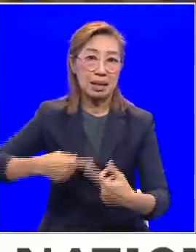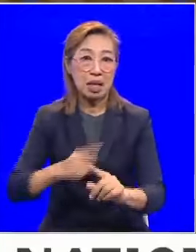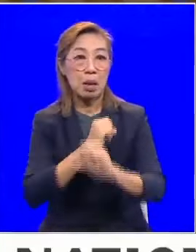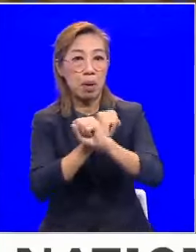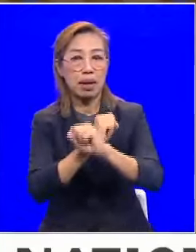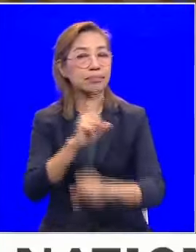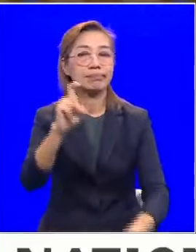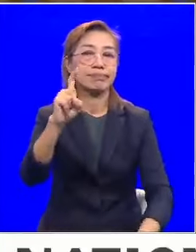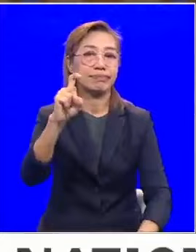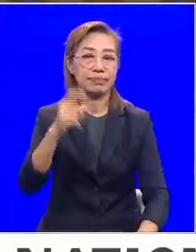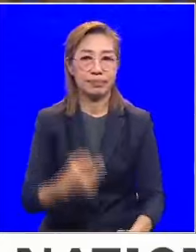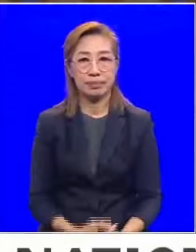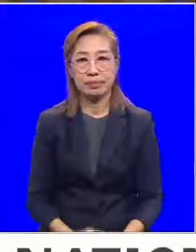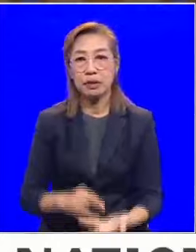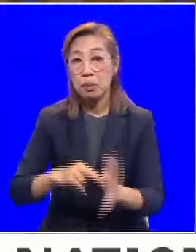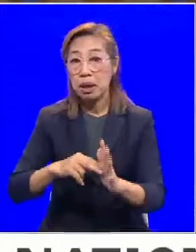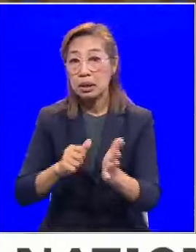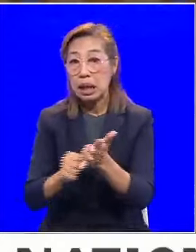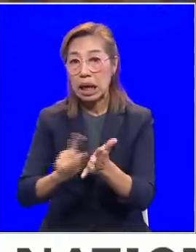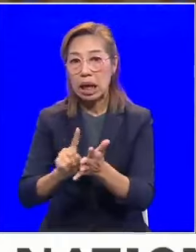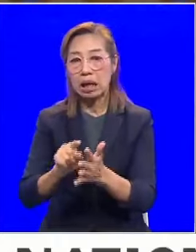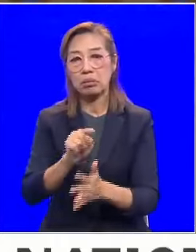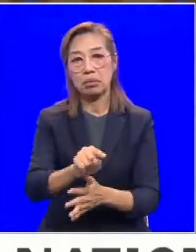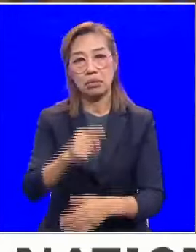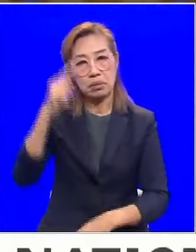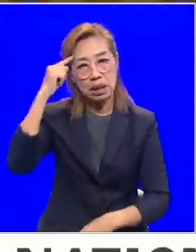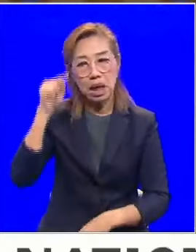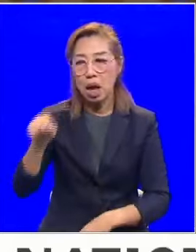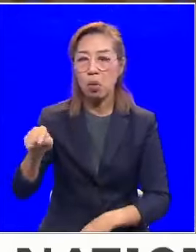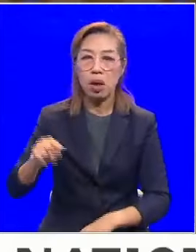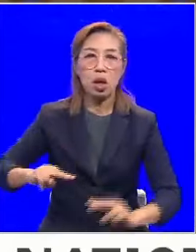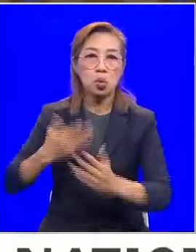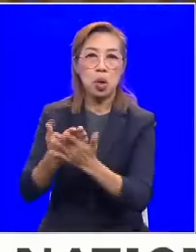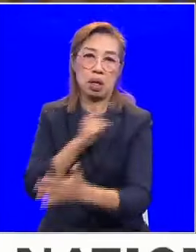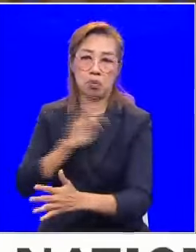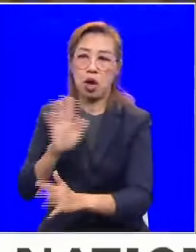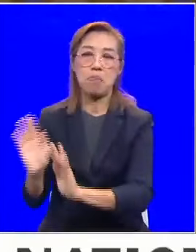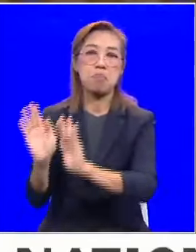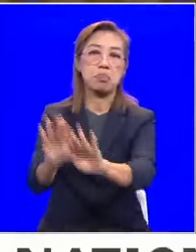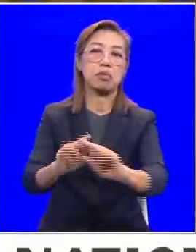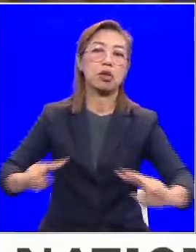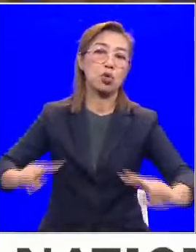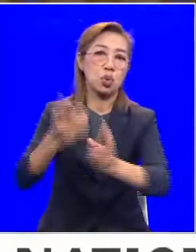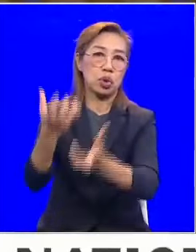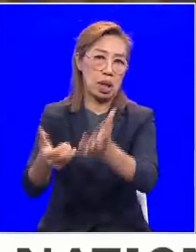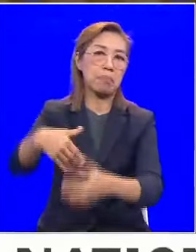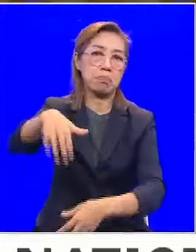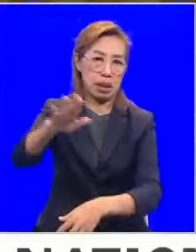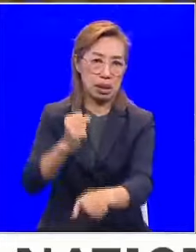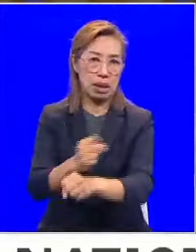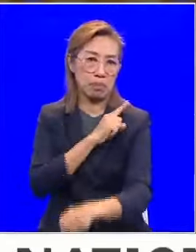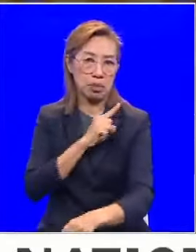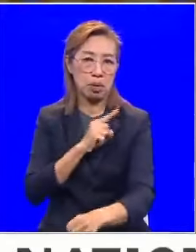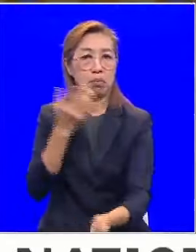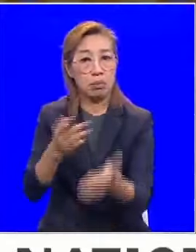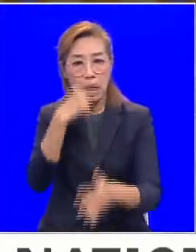เอค่ะถ้าเกิดว่าจะแก้นี่คือแก้ไปให้กระทรวงยุติธรรมดูแลเลยมั้ยเออหรือหรหรือใครจะเป็นคนคนที่บอกได้